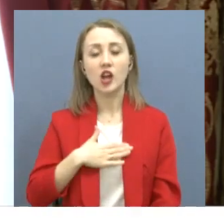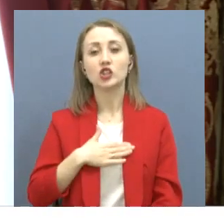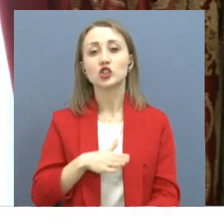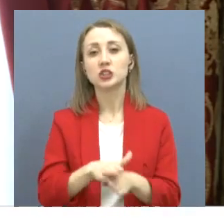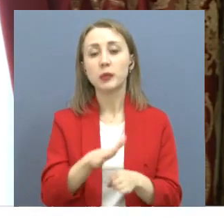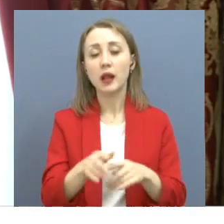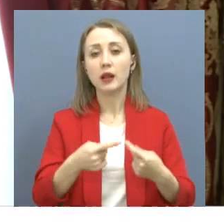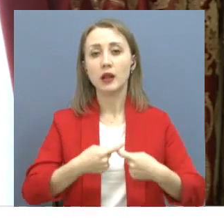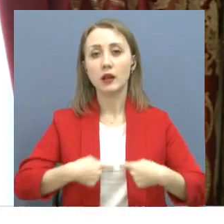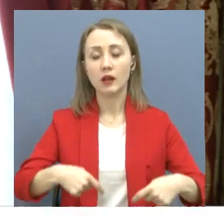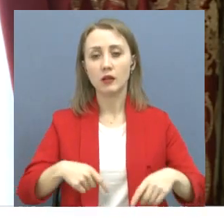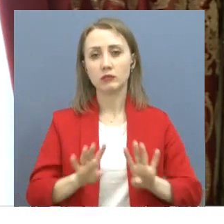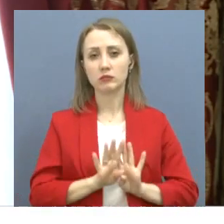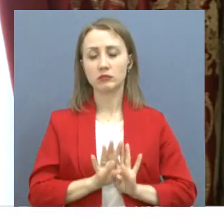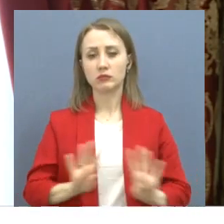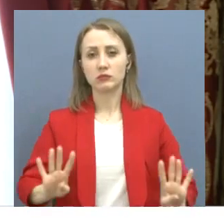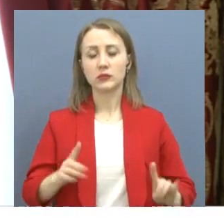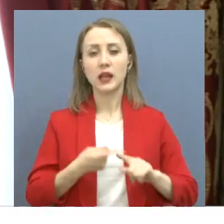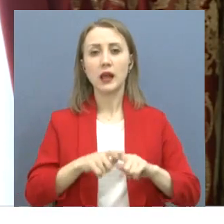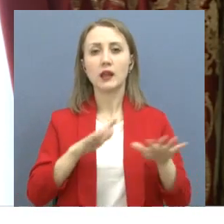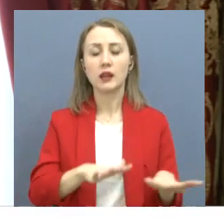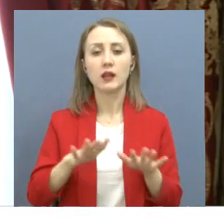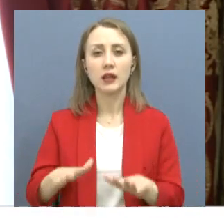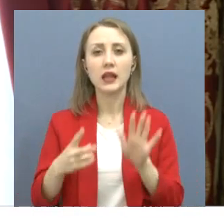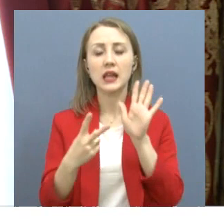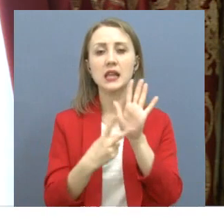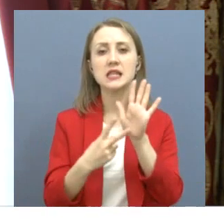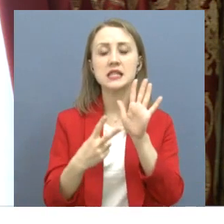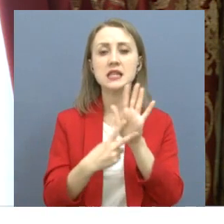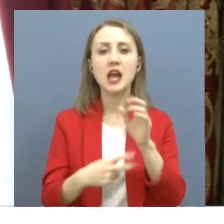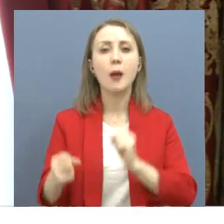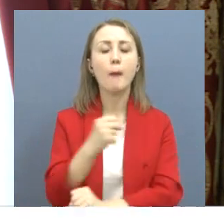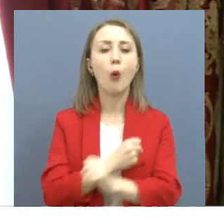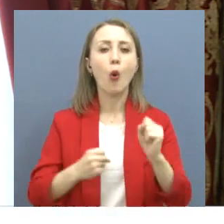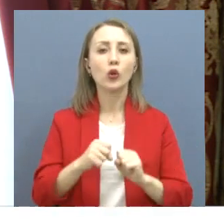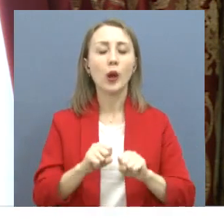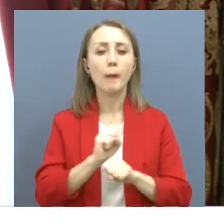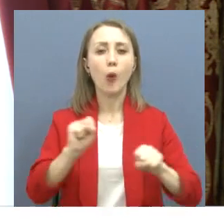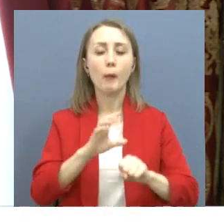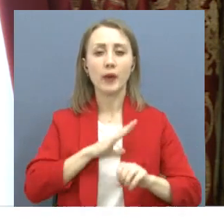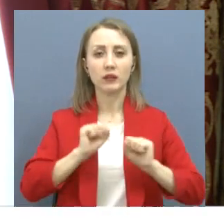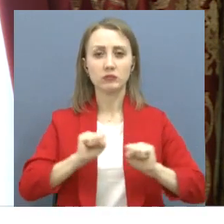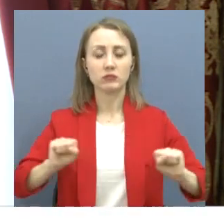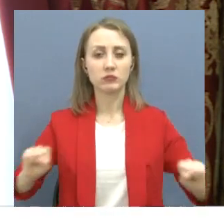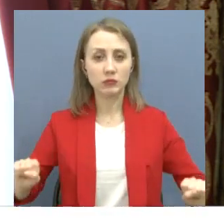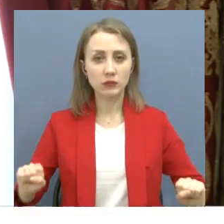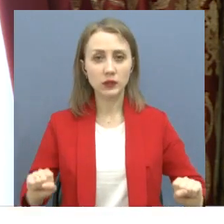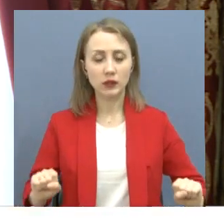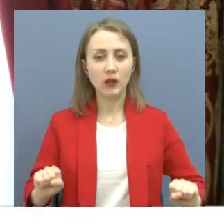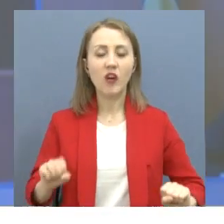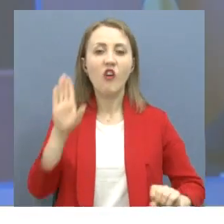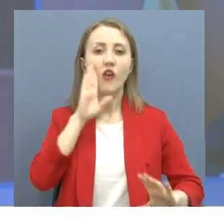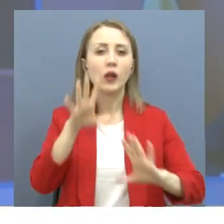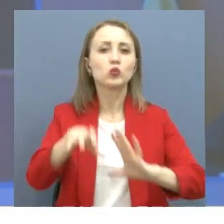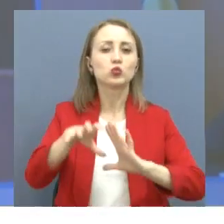меры по отсыпке уязвимого участка, выставлено 7 мотопомп. На сегодняшнее утро уже вода с подорожных участков